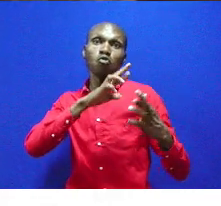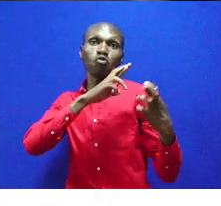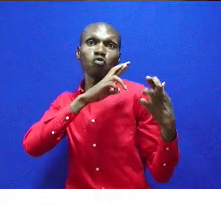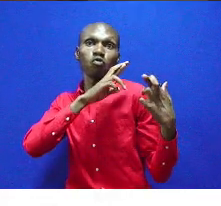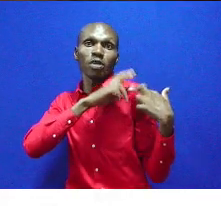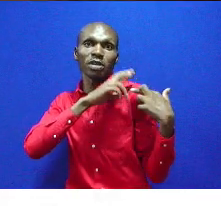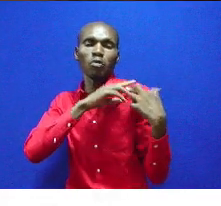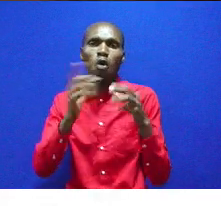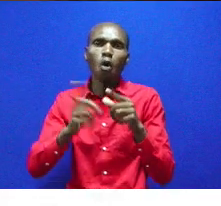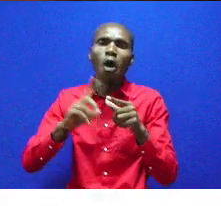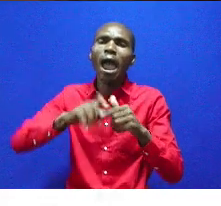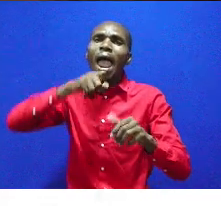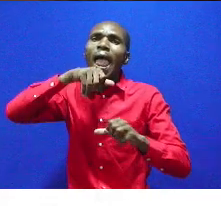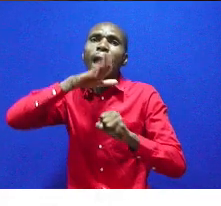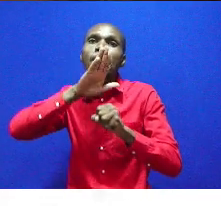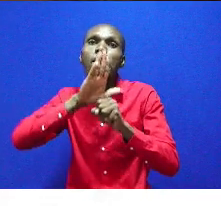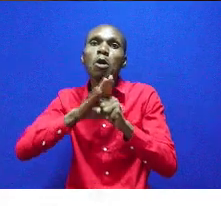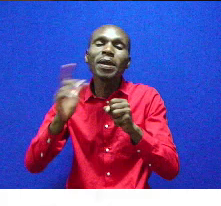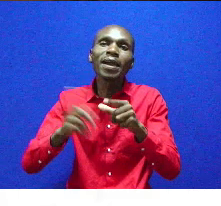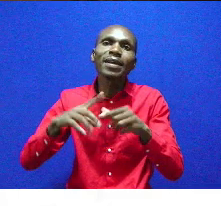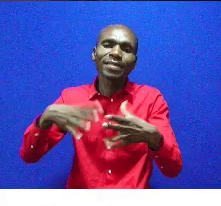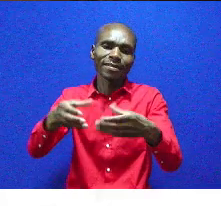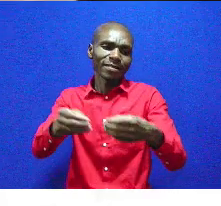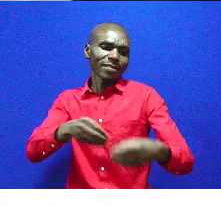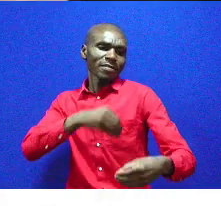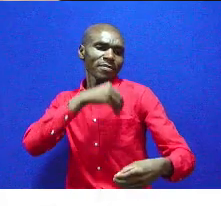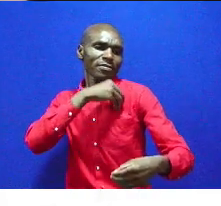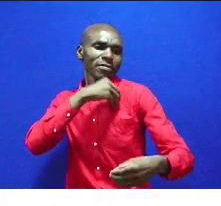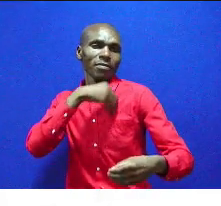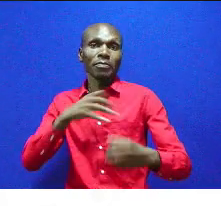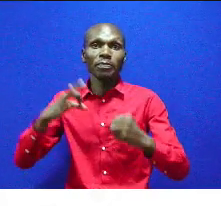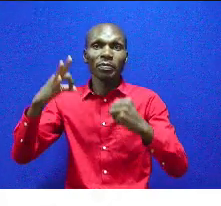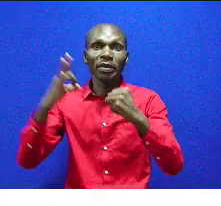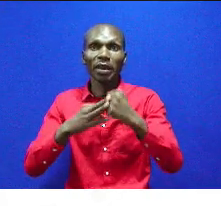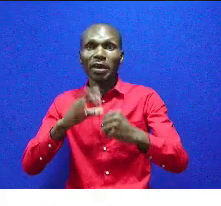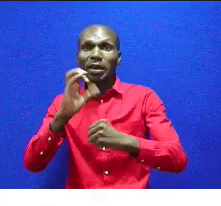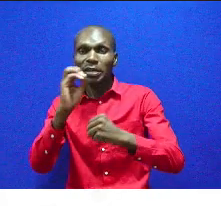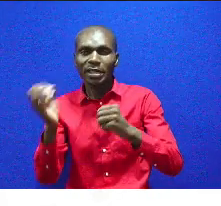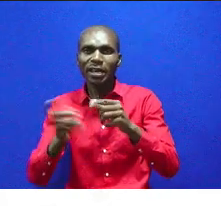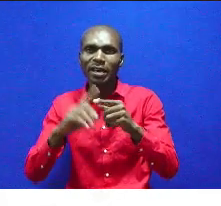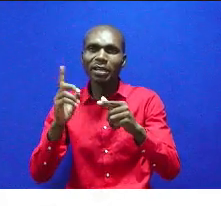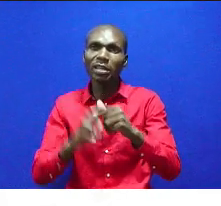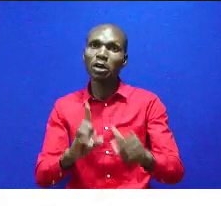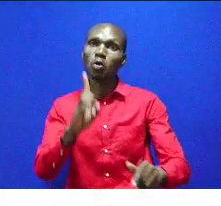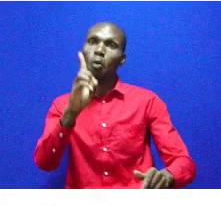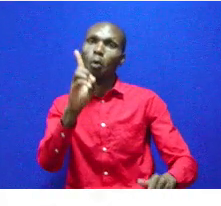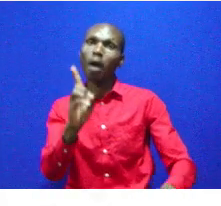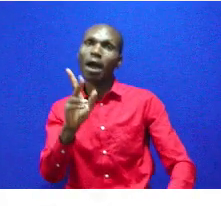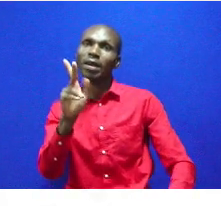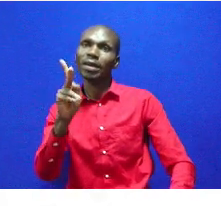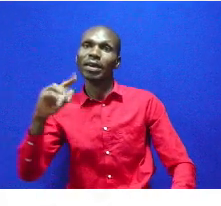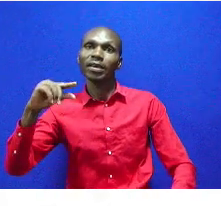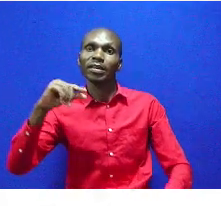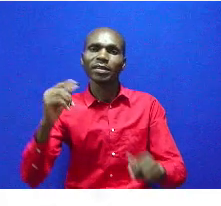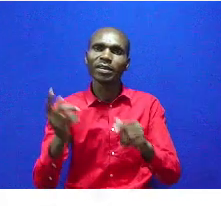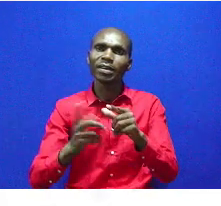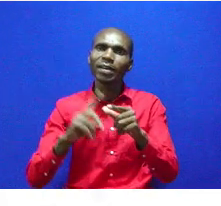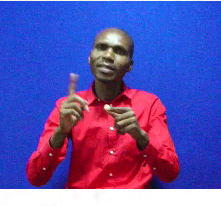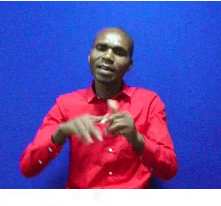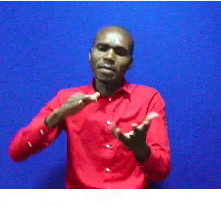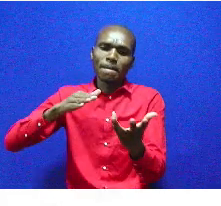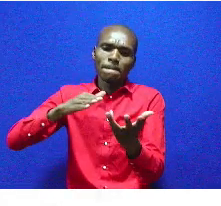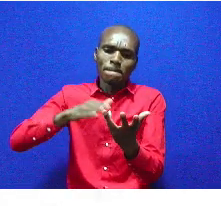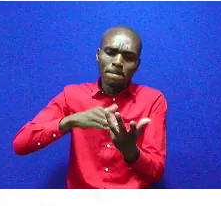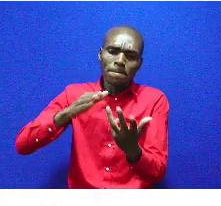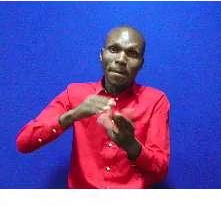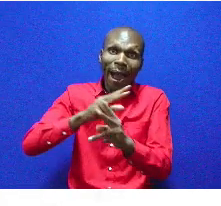Oyo obaina kelia ngamba chikonyora chishilingi emeronge 5.3 ase ekilo. Fanya hesabu ya